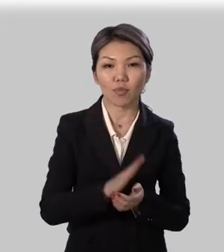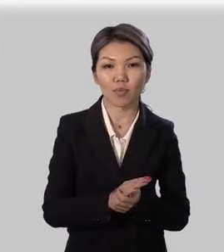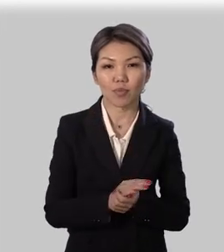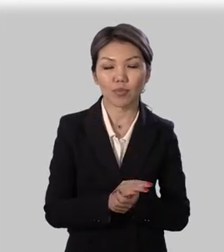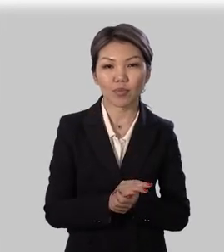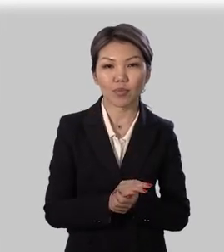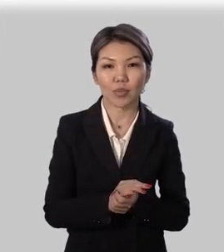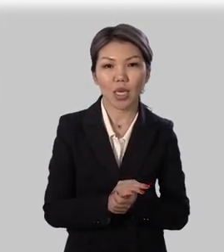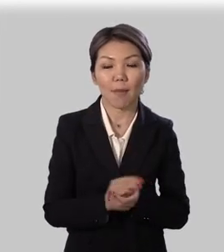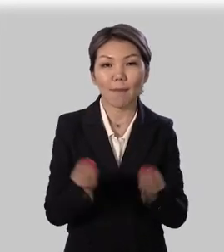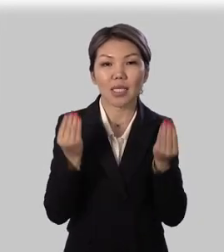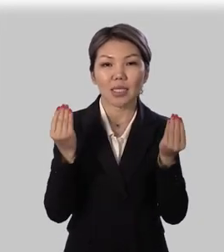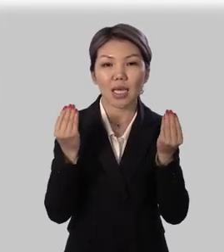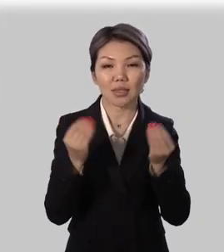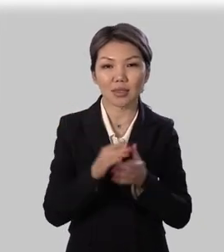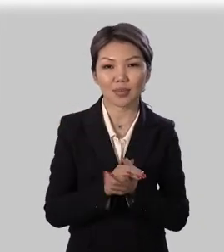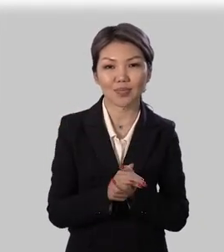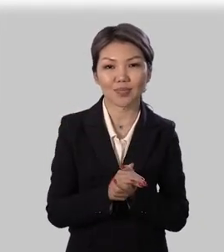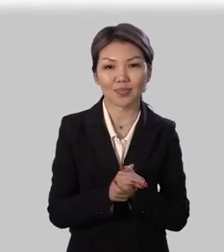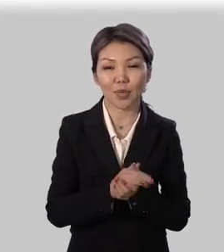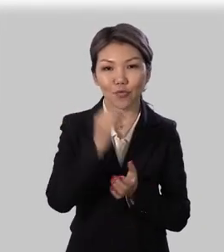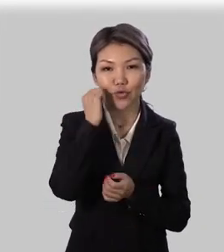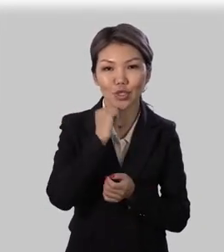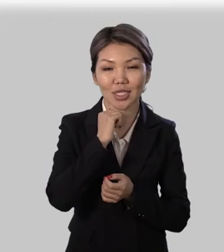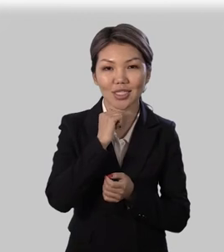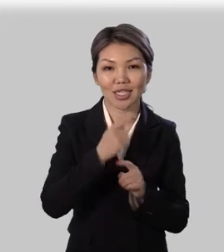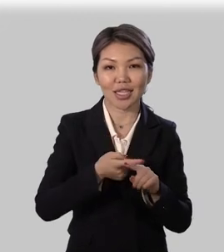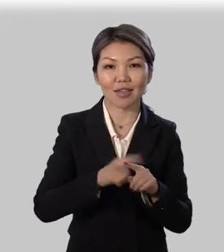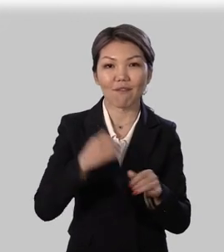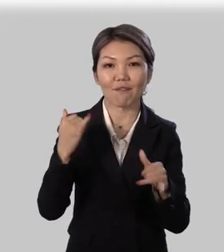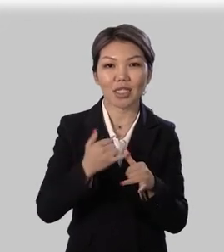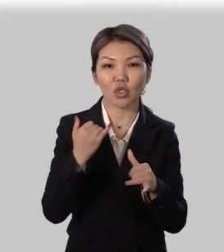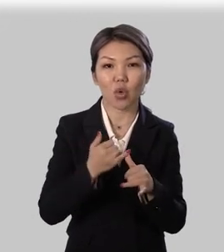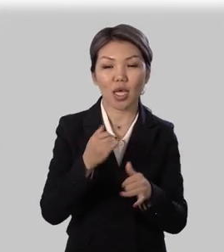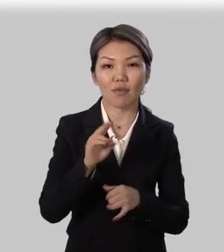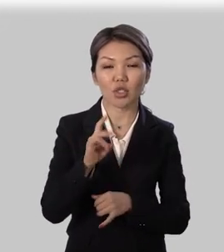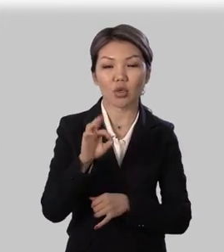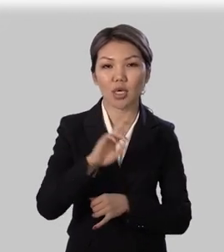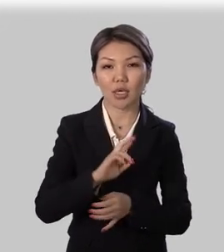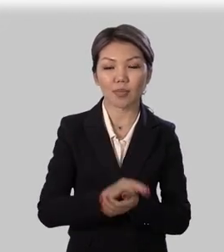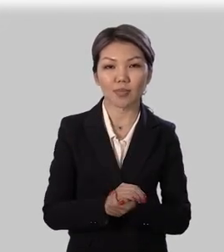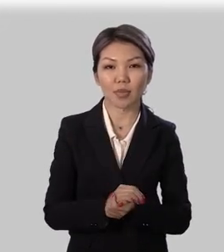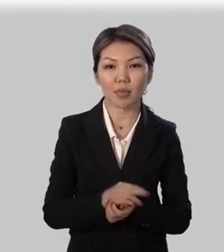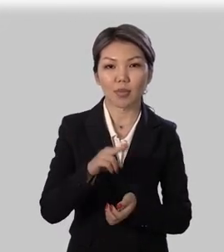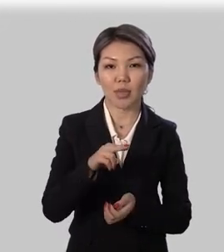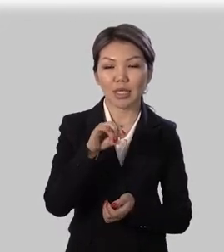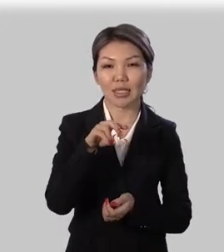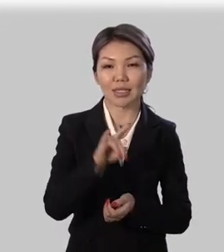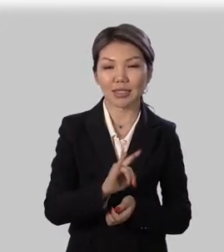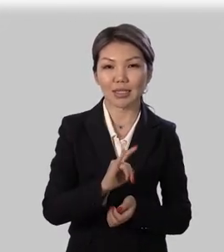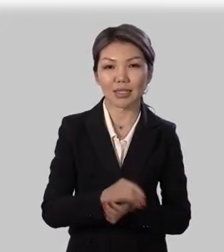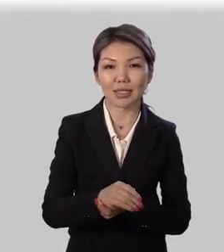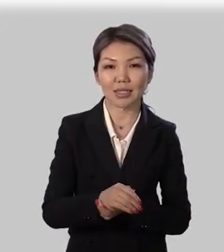нечто замечательное прекрасное в устаревшем высокое 1 остроумие